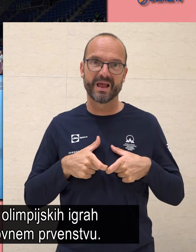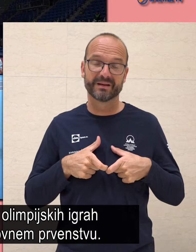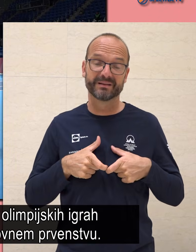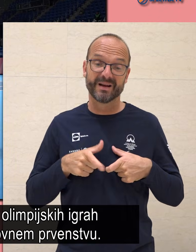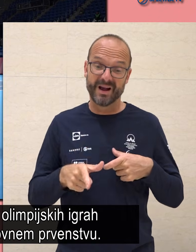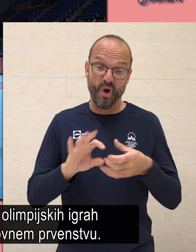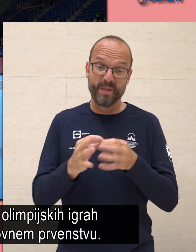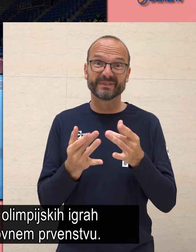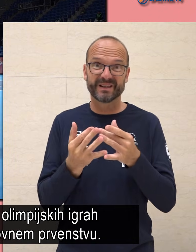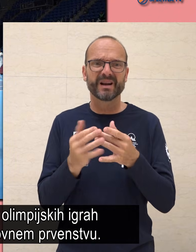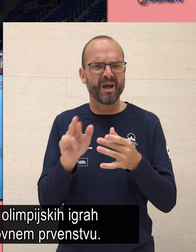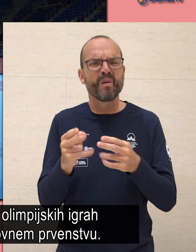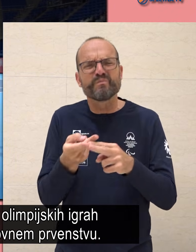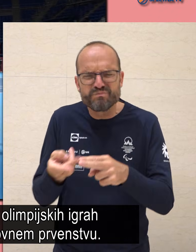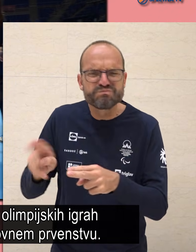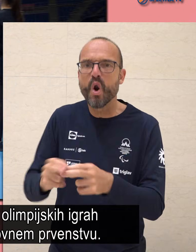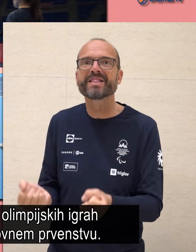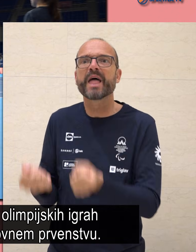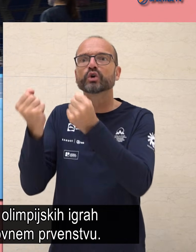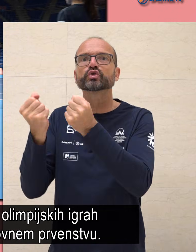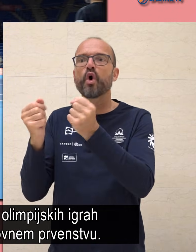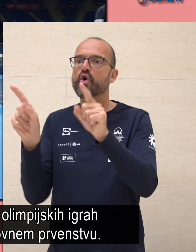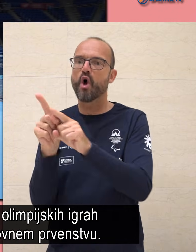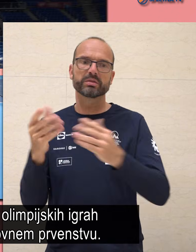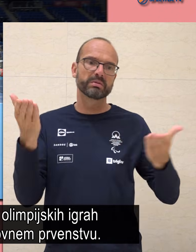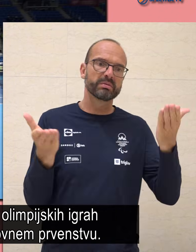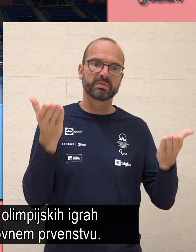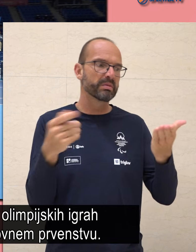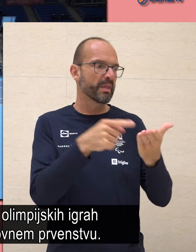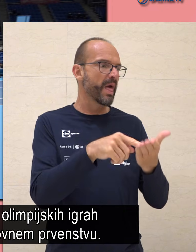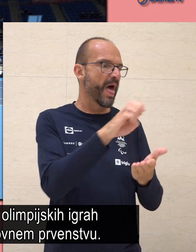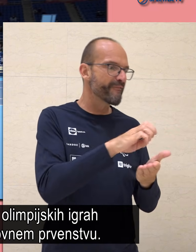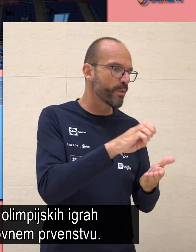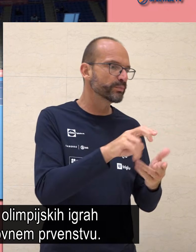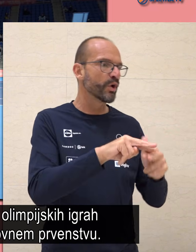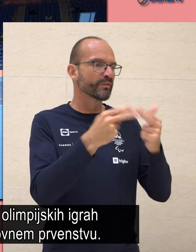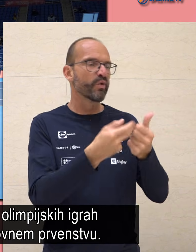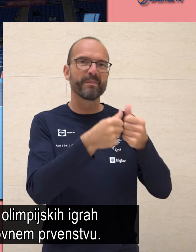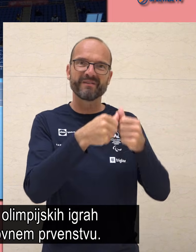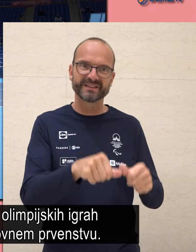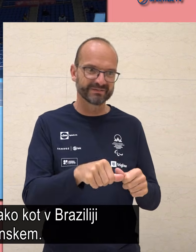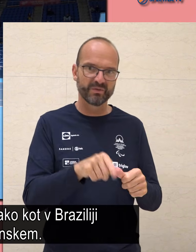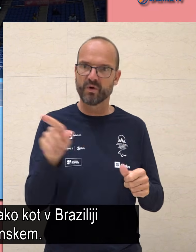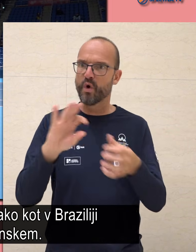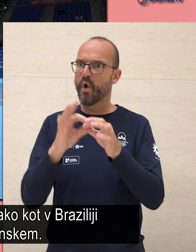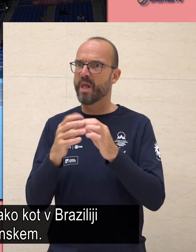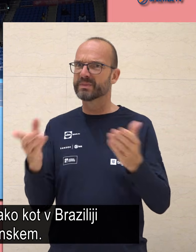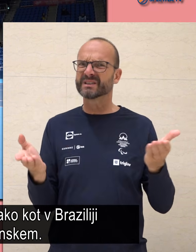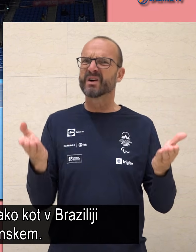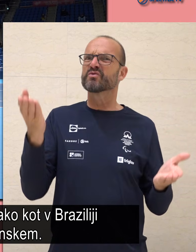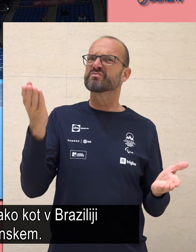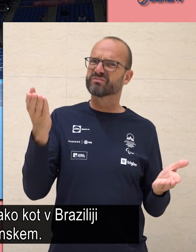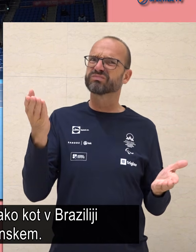zelo težje za olimpijske igre kot evropsko in svetovo prvenstvo je normalno, saj